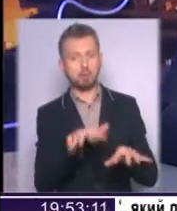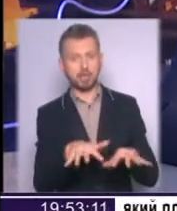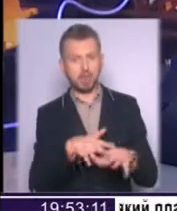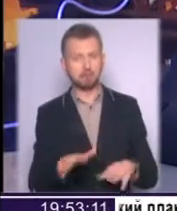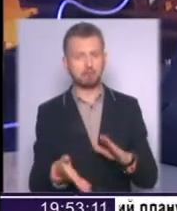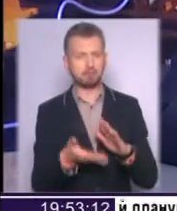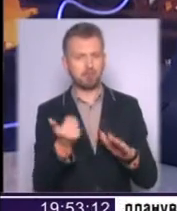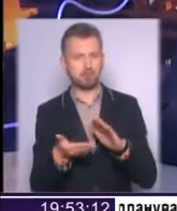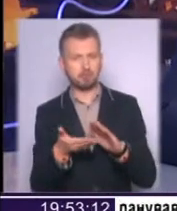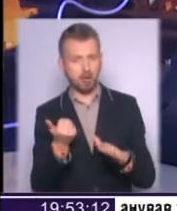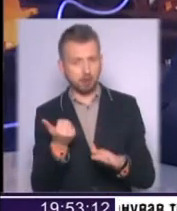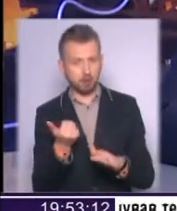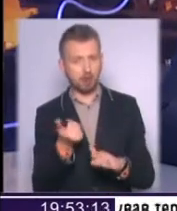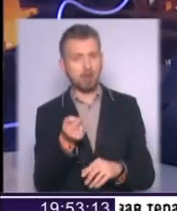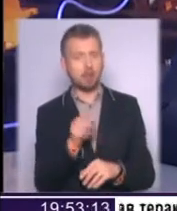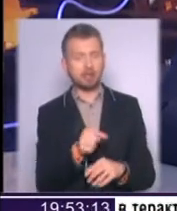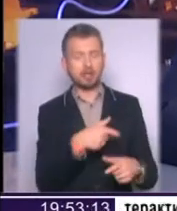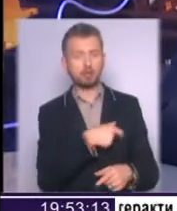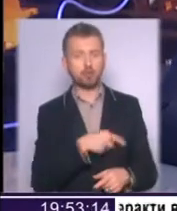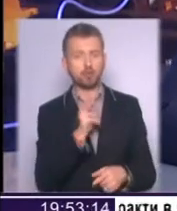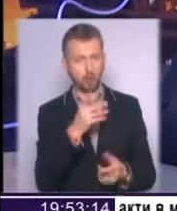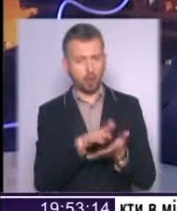звідти велику частину тих депутатів, які просто